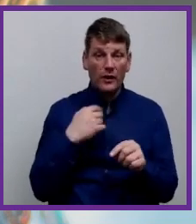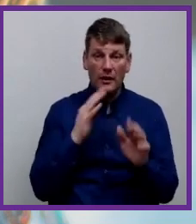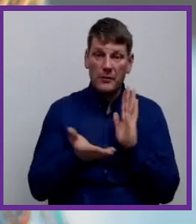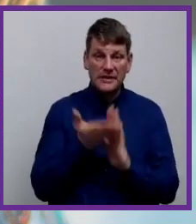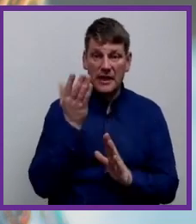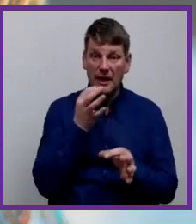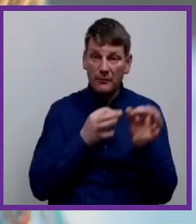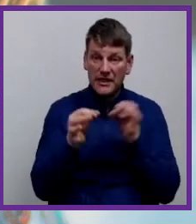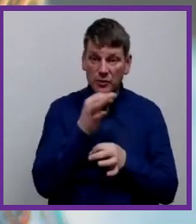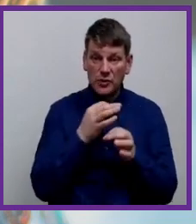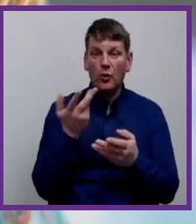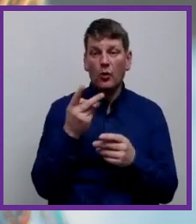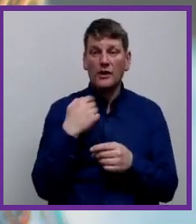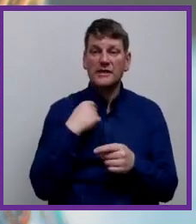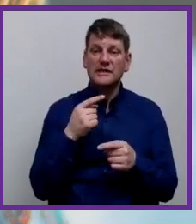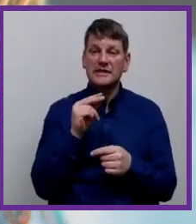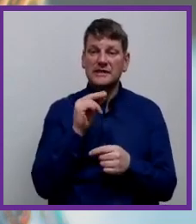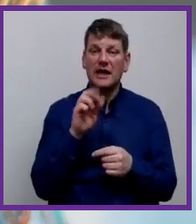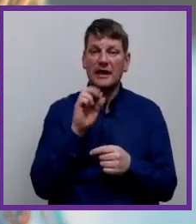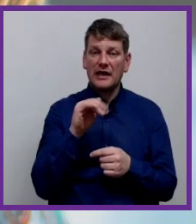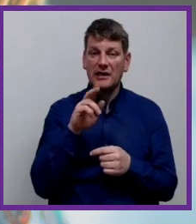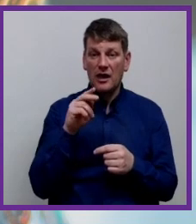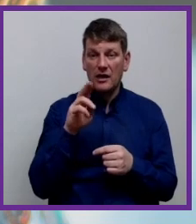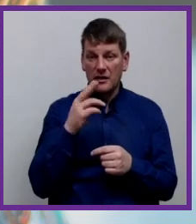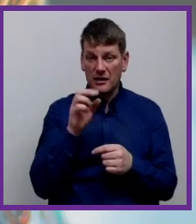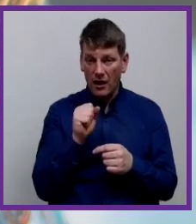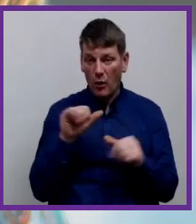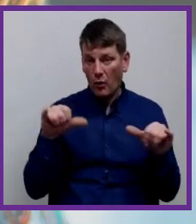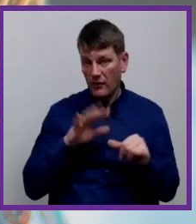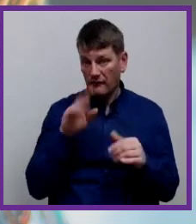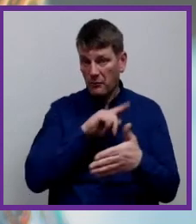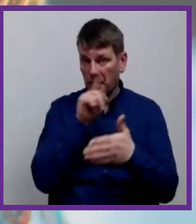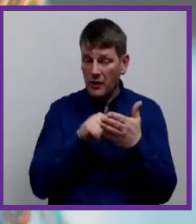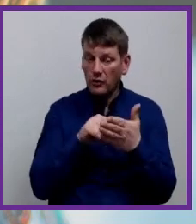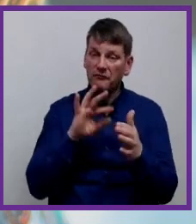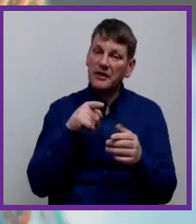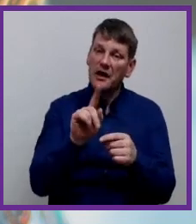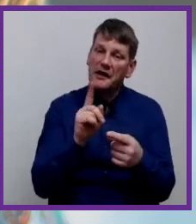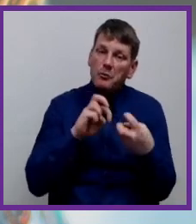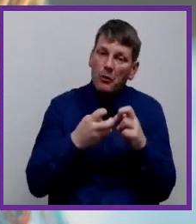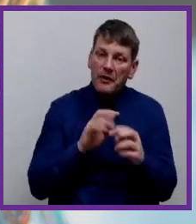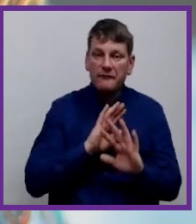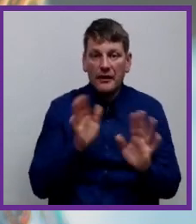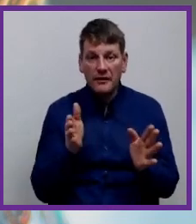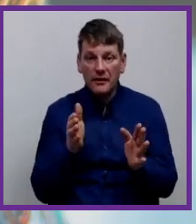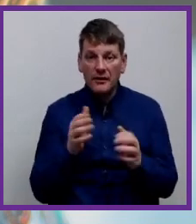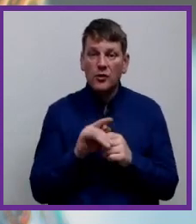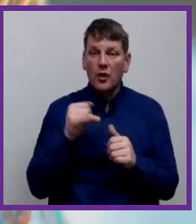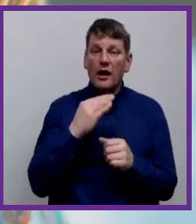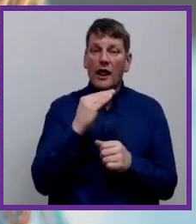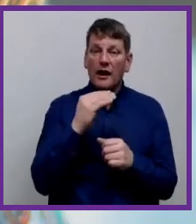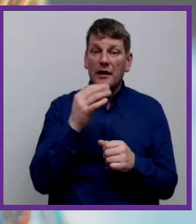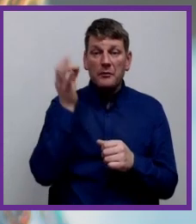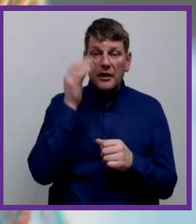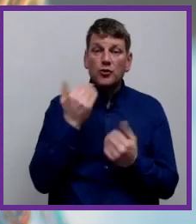diskusijām, ko es varbūt Zariņkungam var pajautāt, vai viņš to saredz šobrīd kā problēmu, jo jau arī Elīna minēja, ka šobrīd